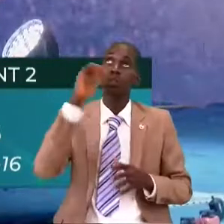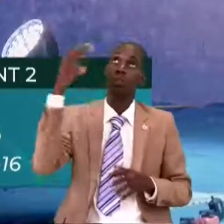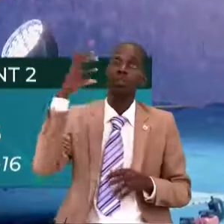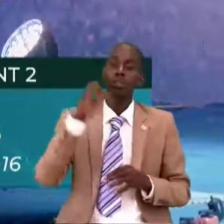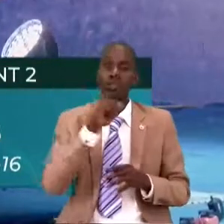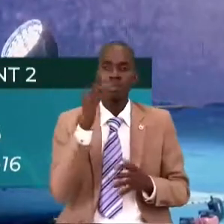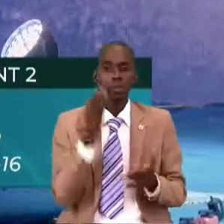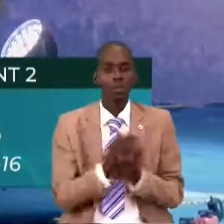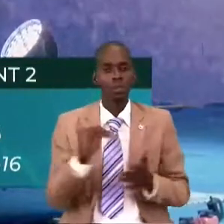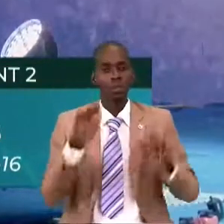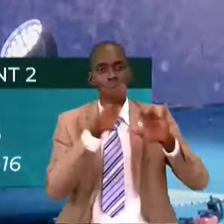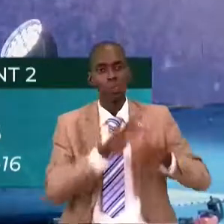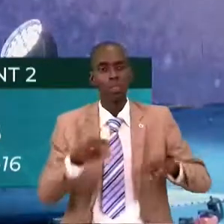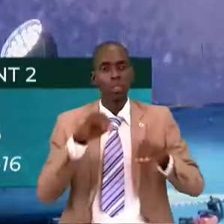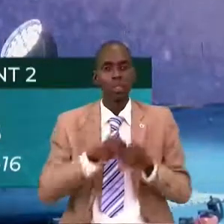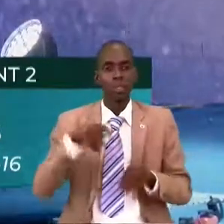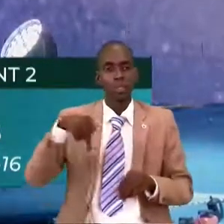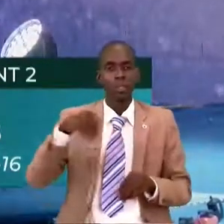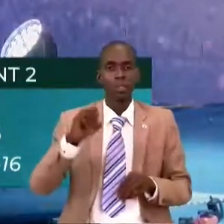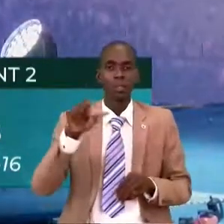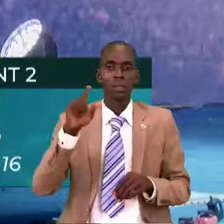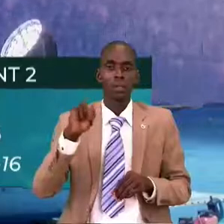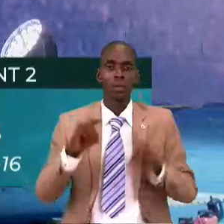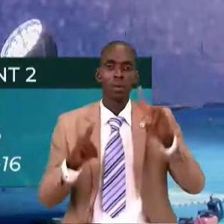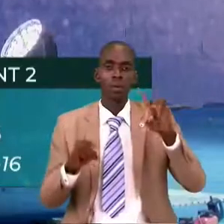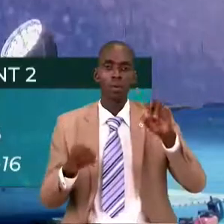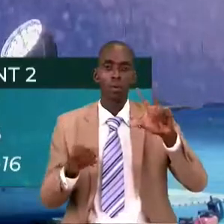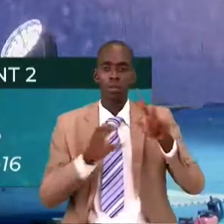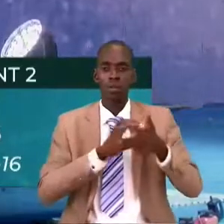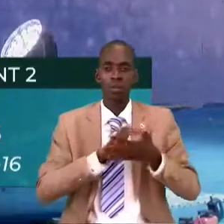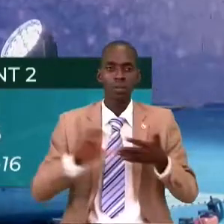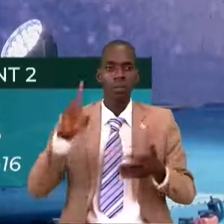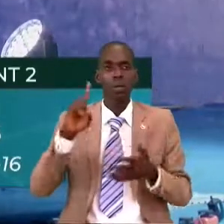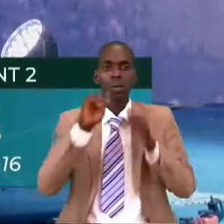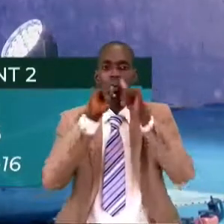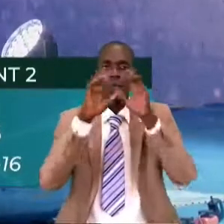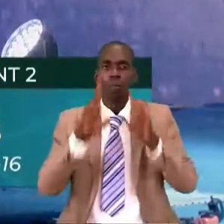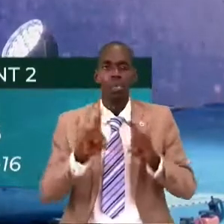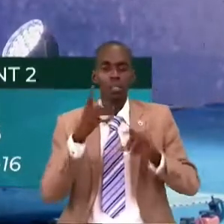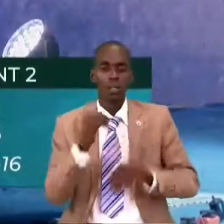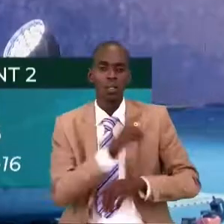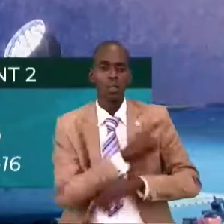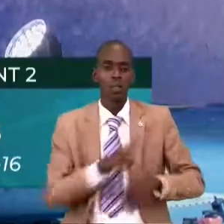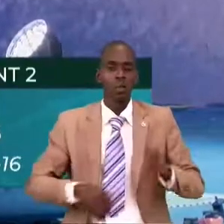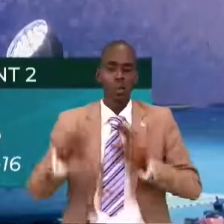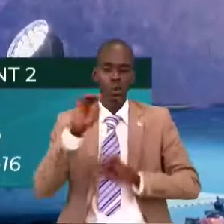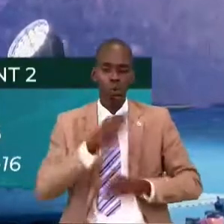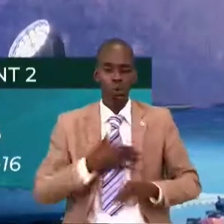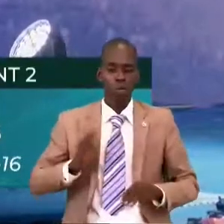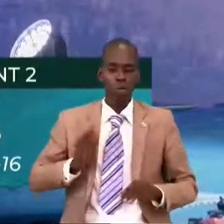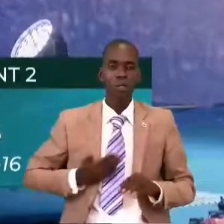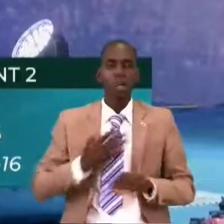Verset 1. Mon âme bénit l'Éternel, que tout ce qui est en moi bénisse son saint nom.